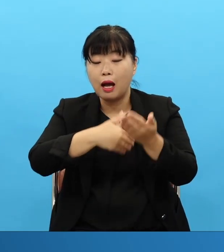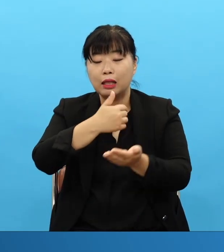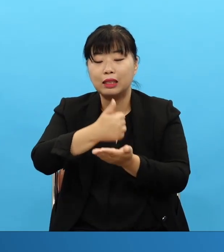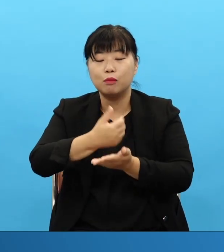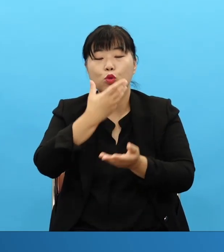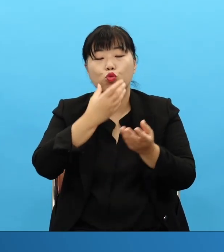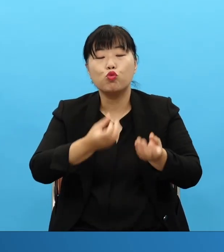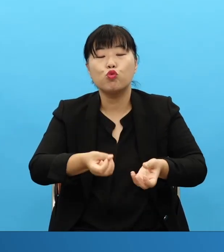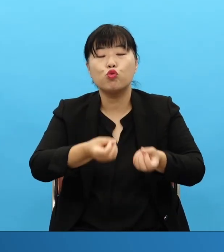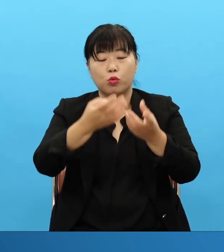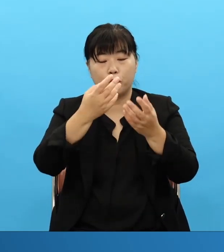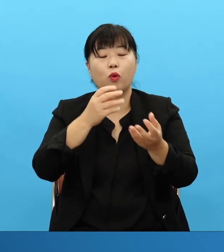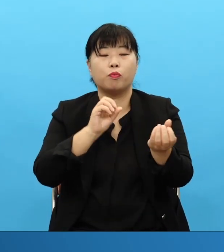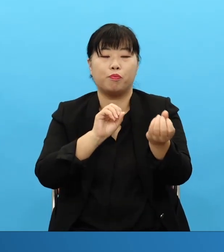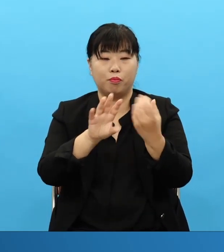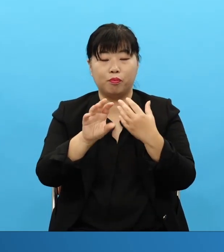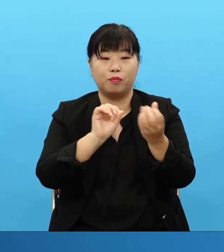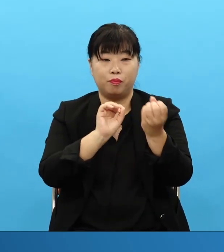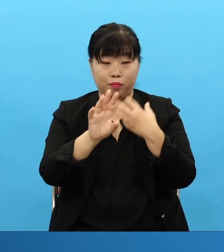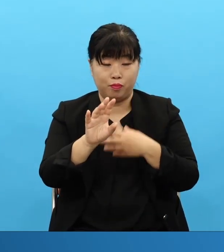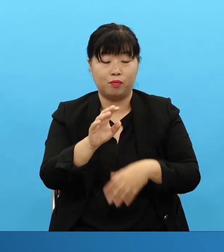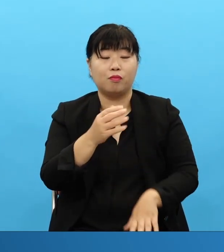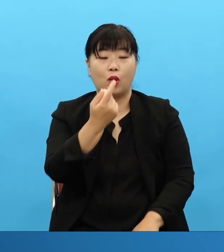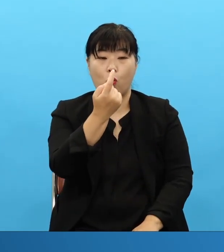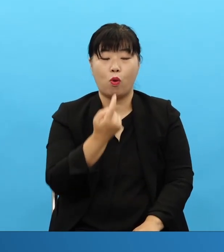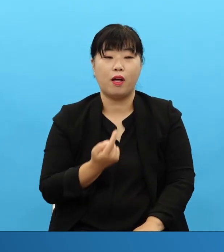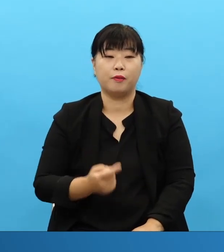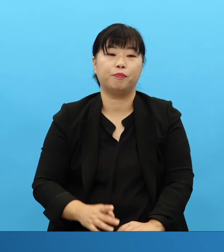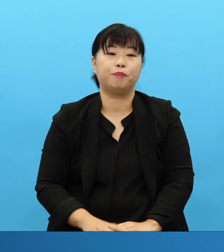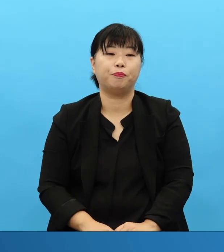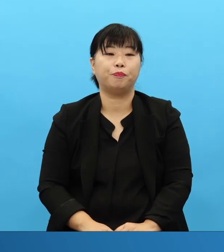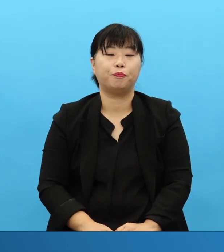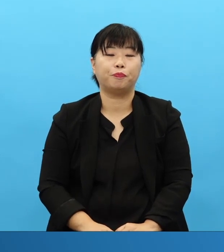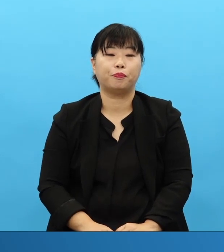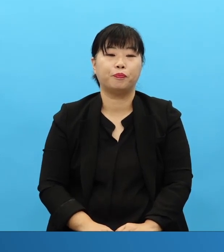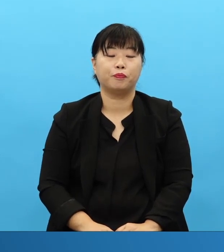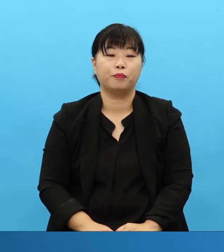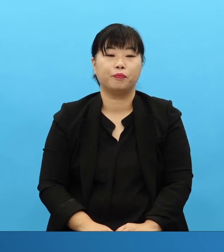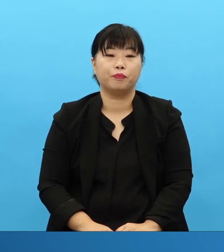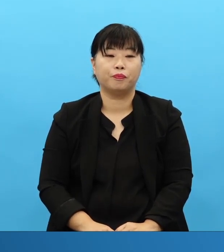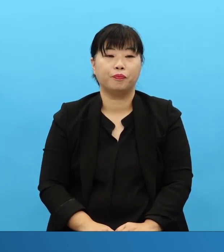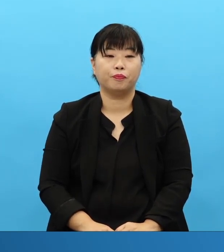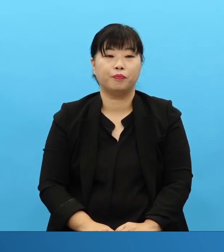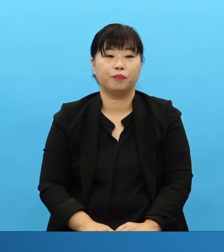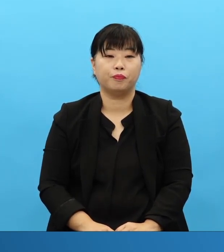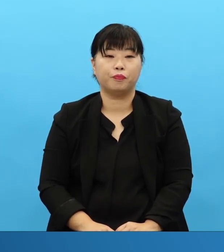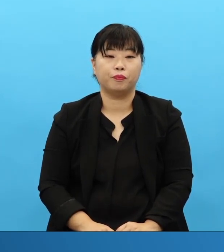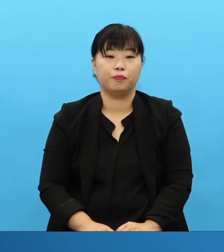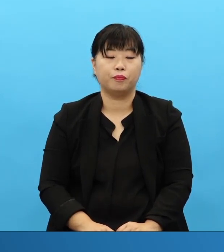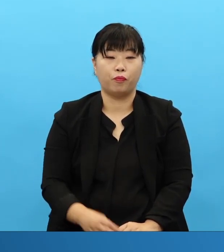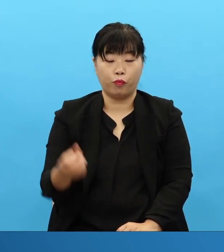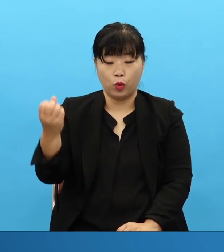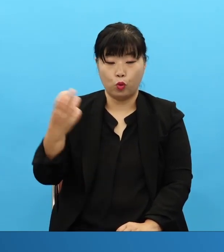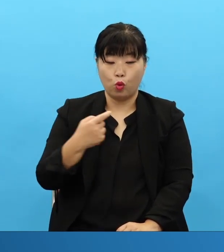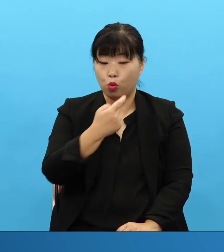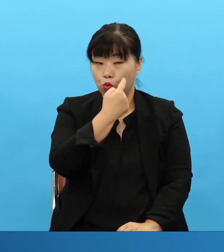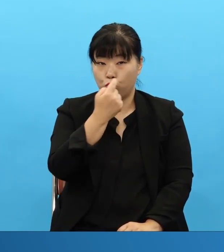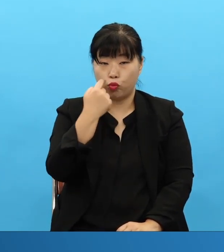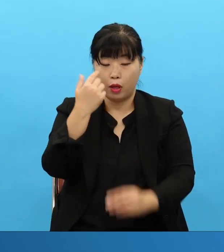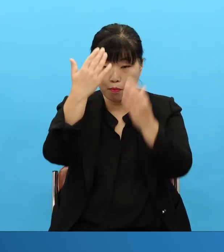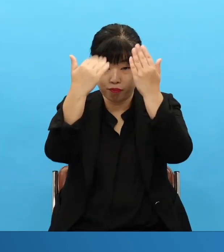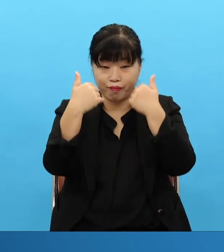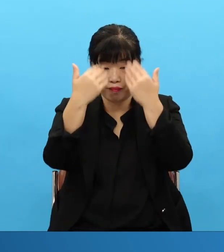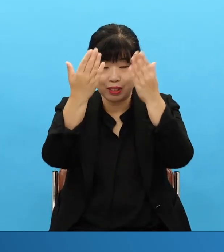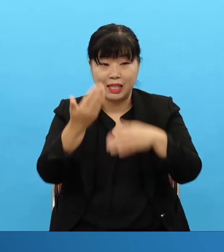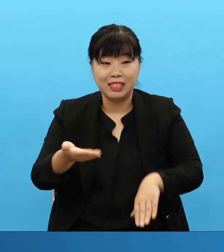그러고 여러분 모든 곳에 하나님의 눈에 보이지 않게 성령으로 역사하시기 때문에요. 일반 사람도